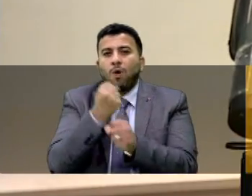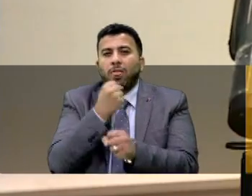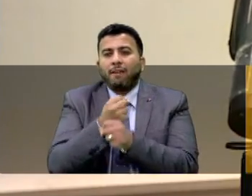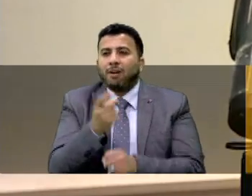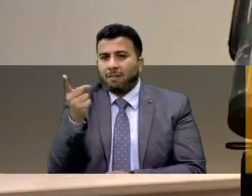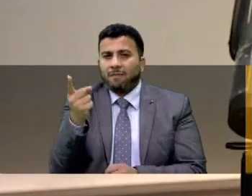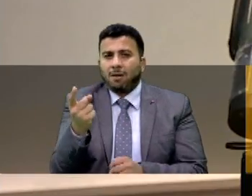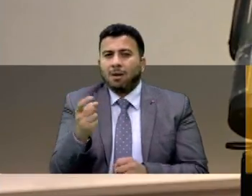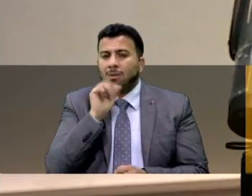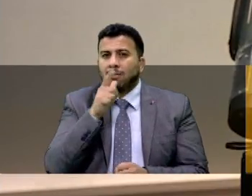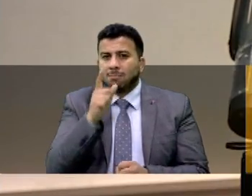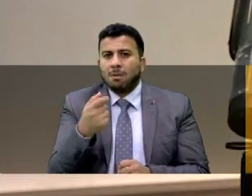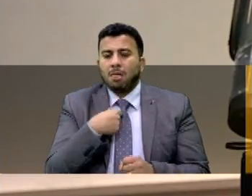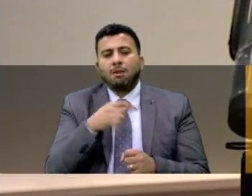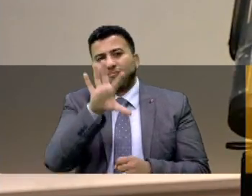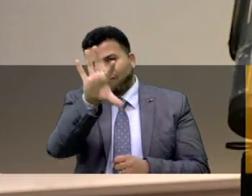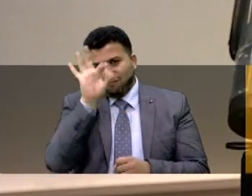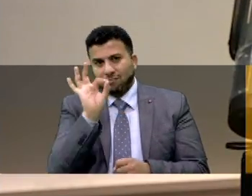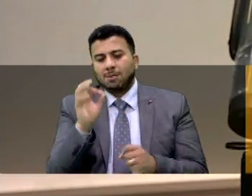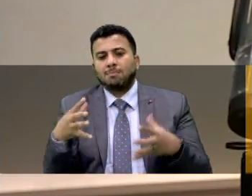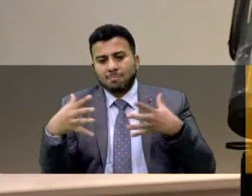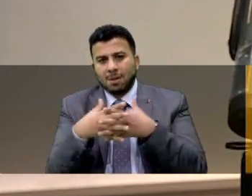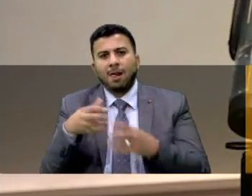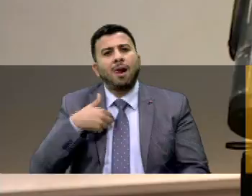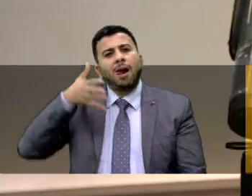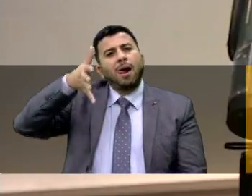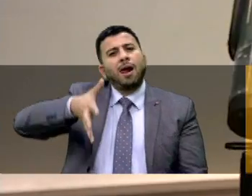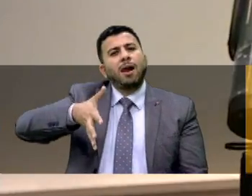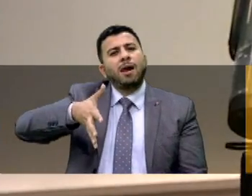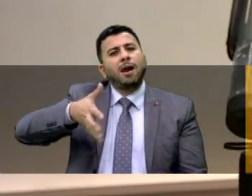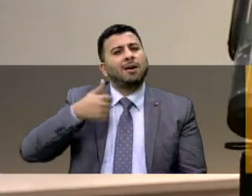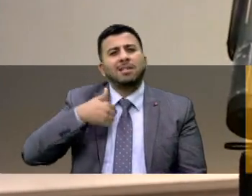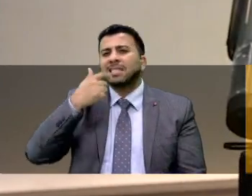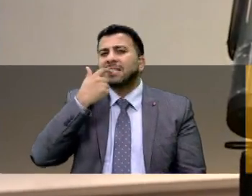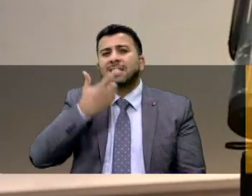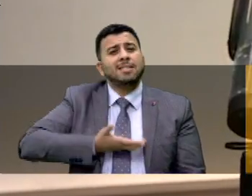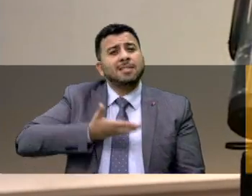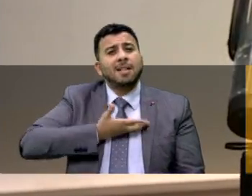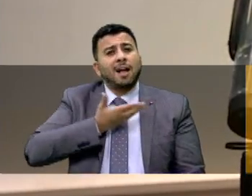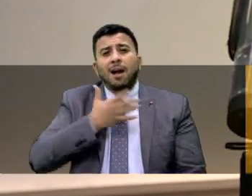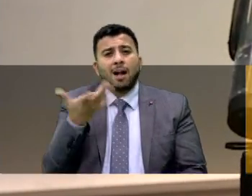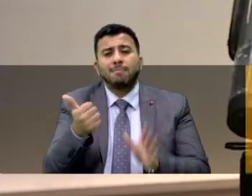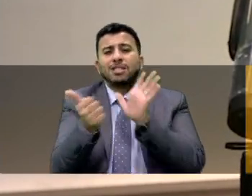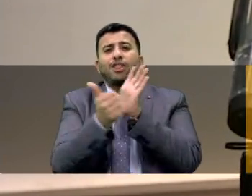لديهم، لكن ضموني أنا وأنا كنت صغير يعني يا دوب 16 سنة،